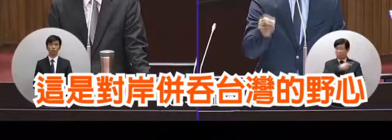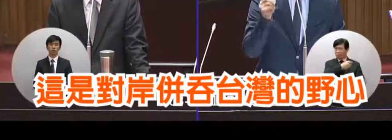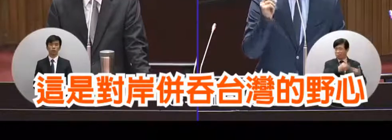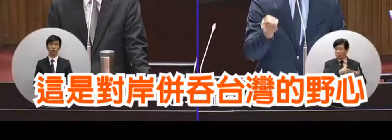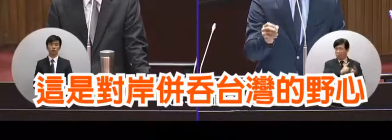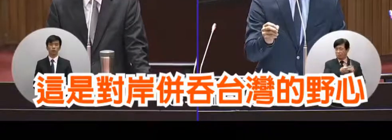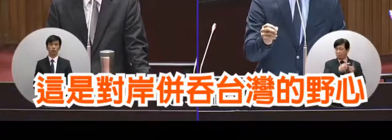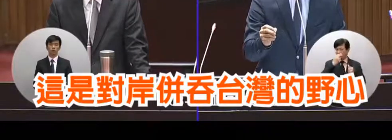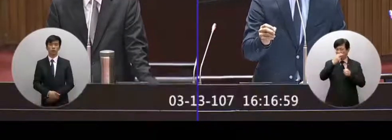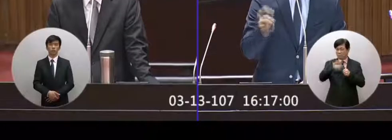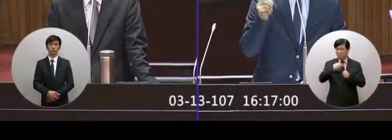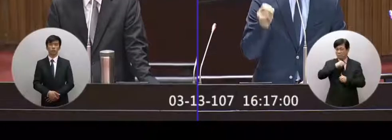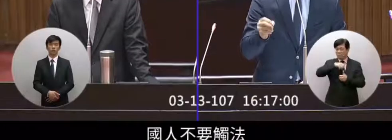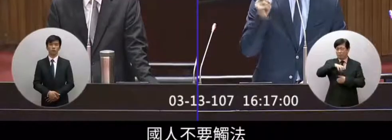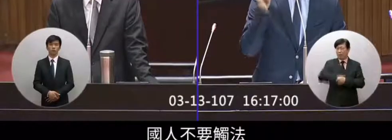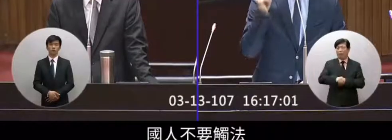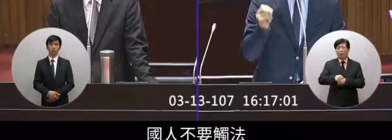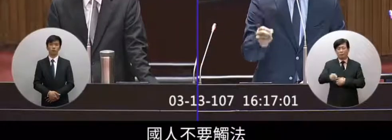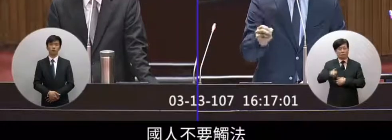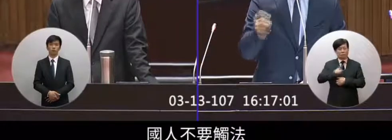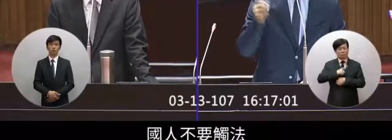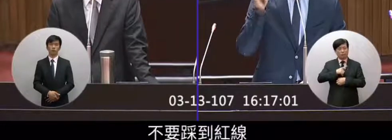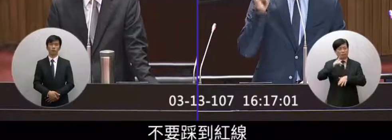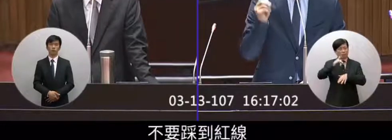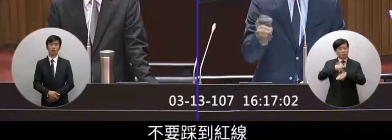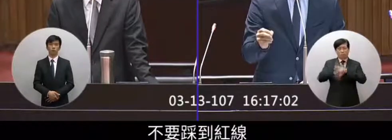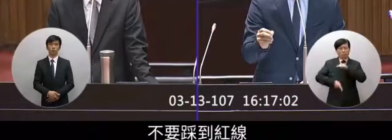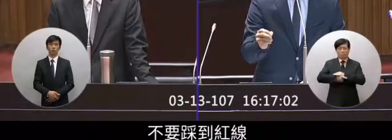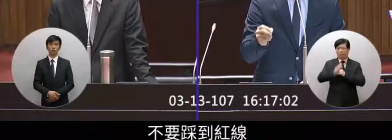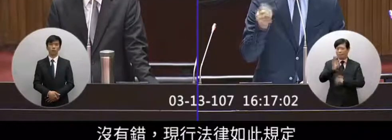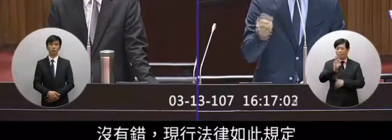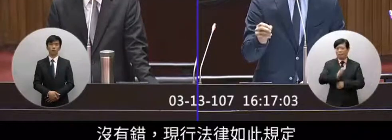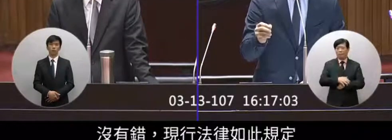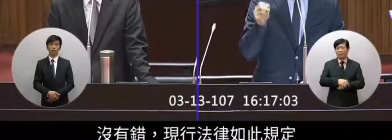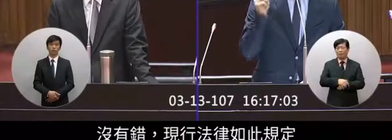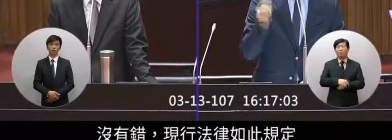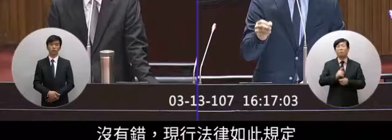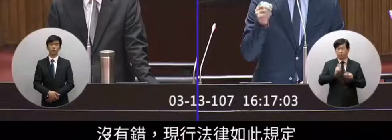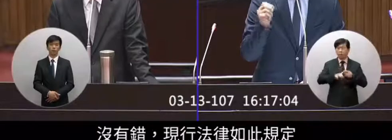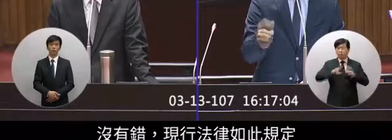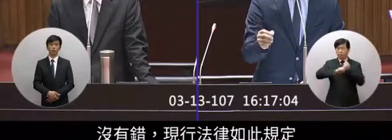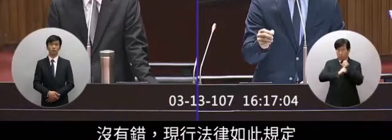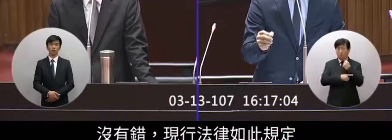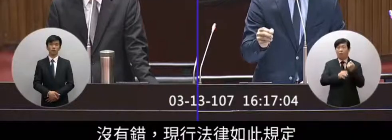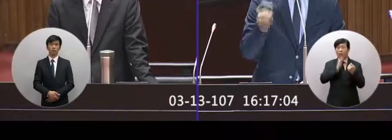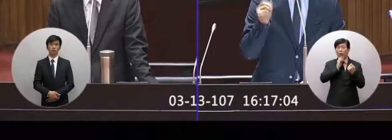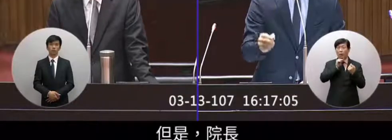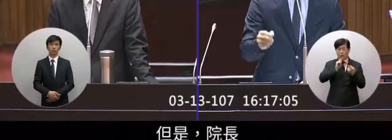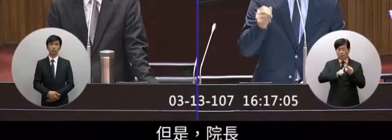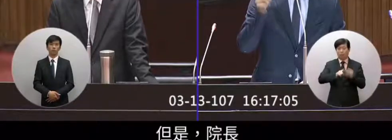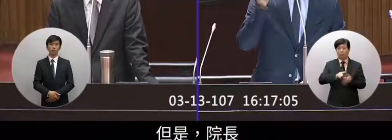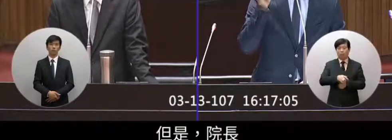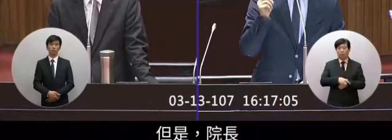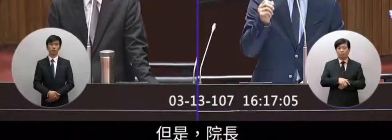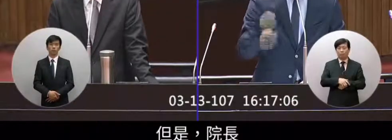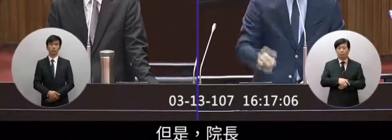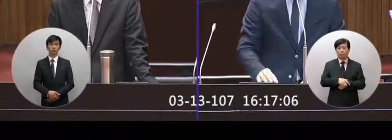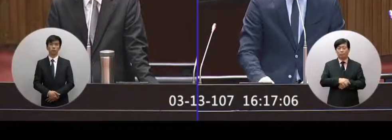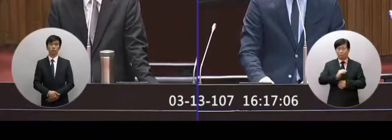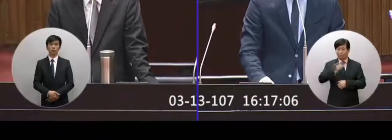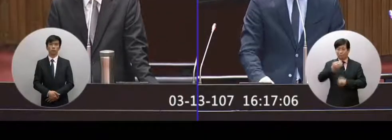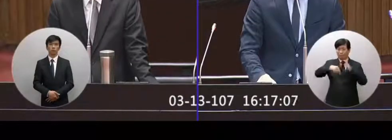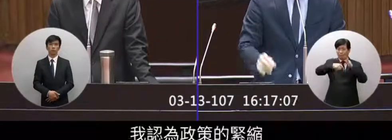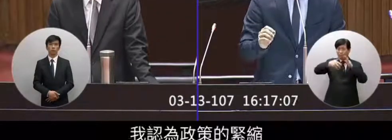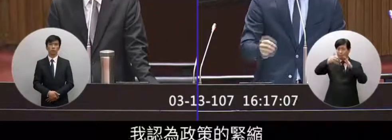岸并吞台湾的野心，国人不要触法，不要踩到红线，没有错，现行法律如此规定。但是院